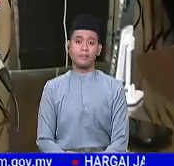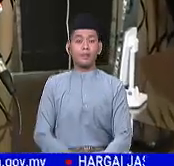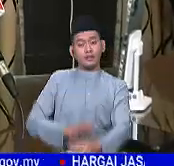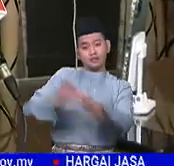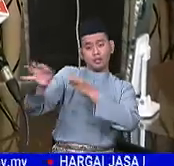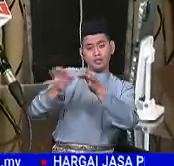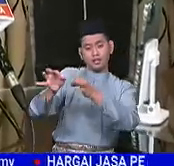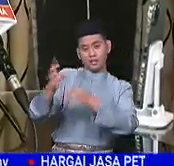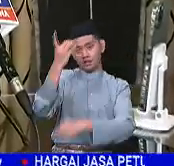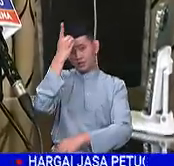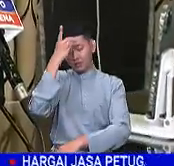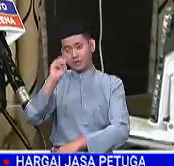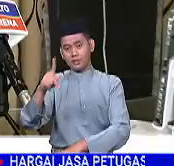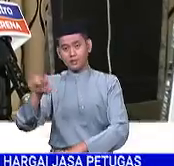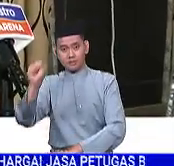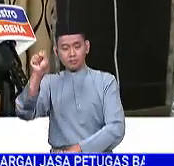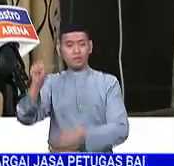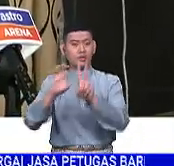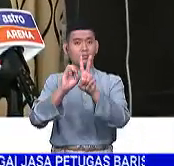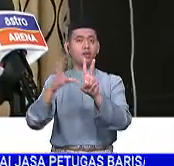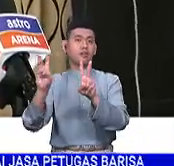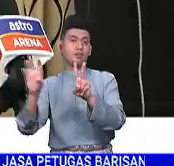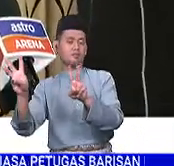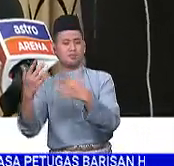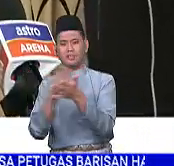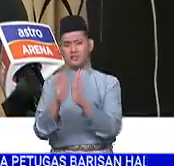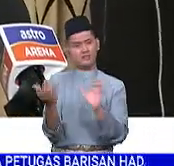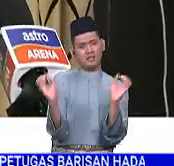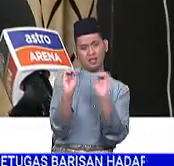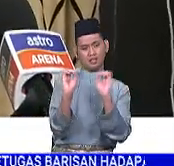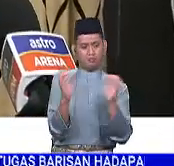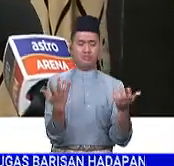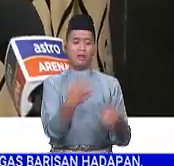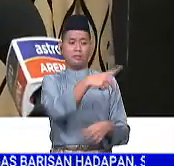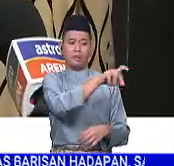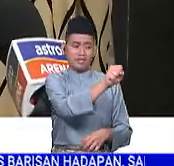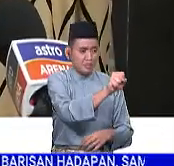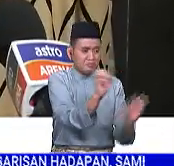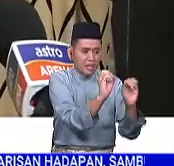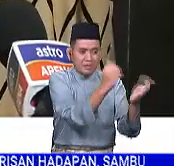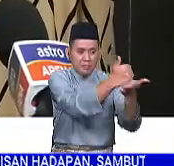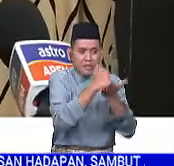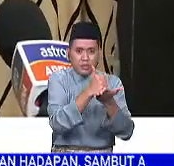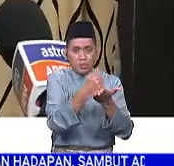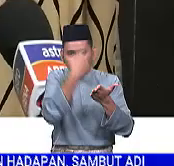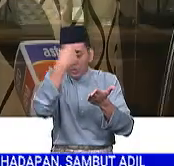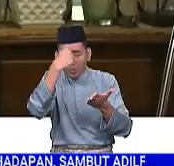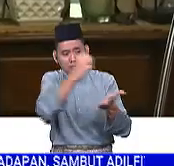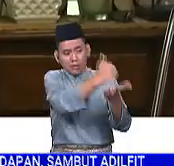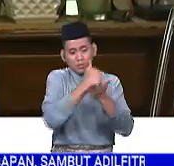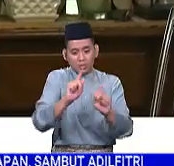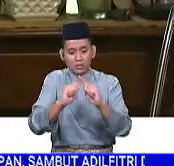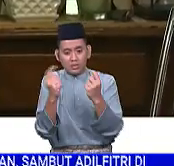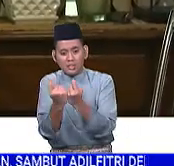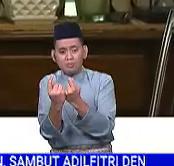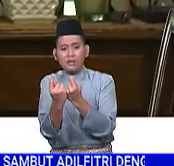Jelas Datuk Markiman, sejak tahun 2006, PSM selaku badan induk tidak pernah menyalurkan bantuan kewangan kepada PSS bagi membangunkan sukan sepak takraw negeri.